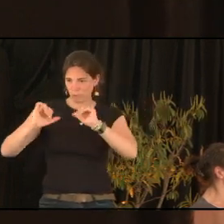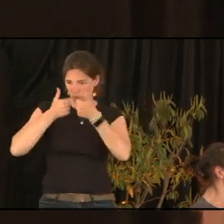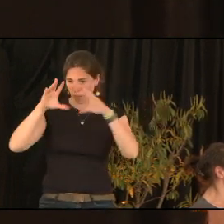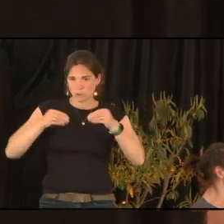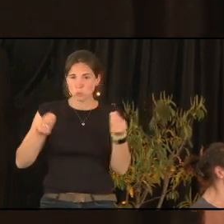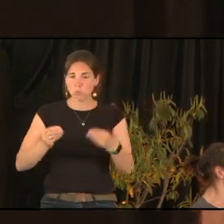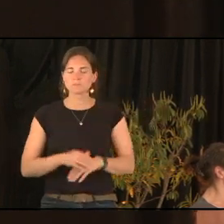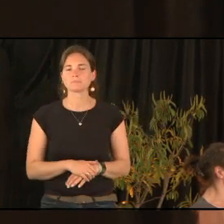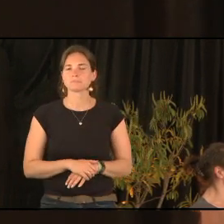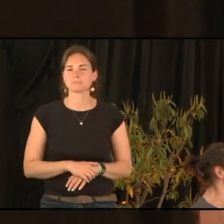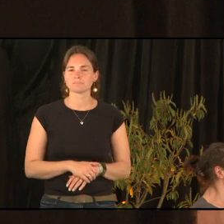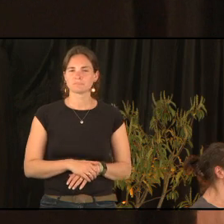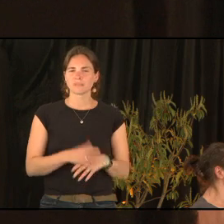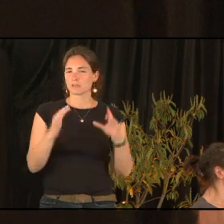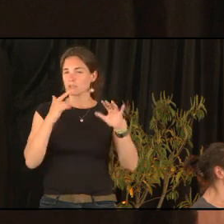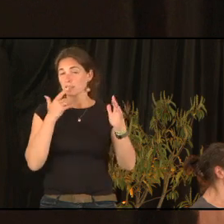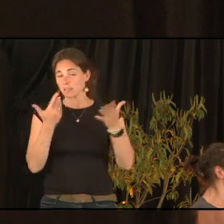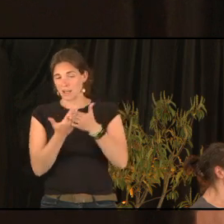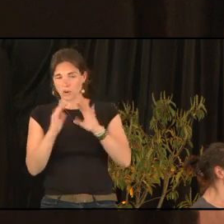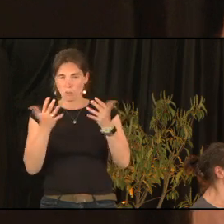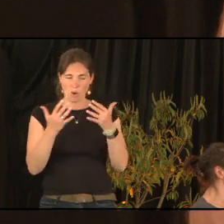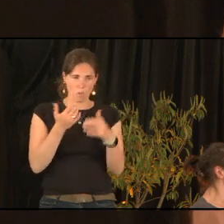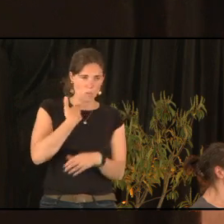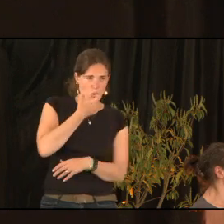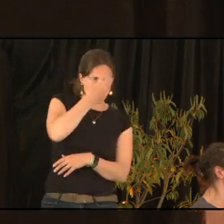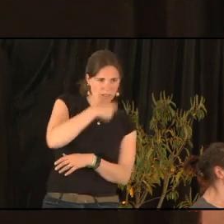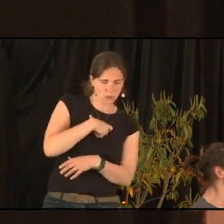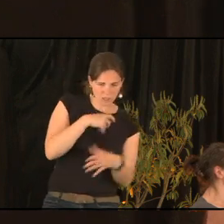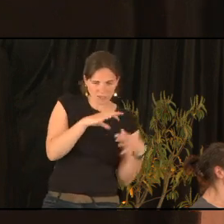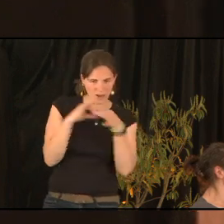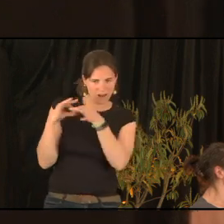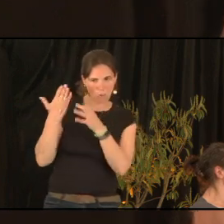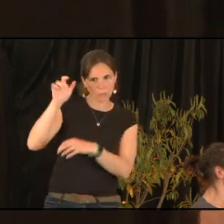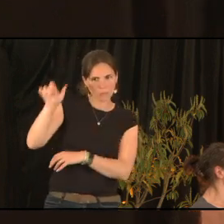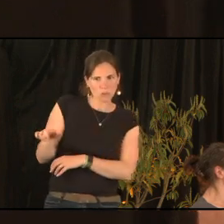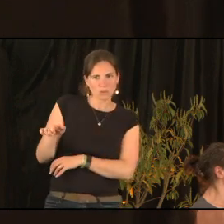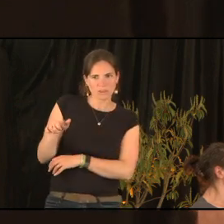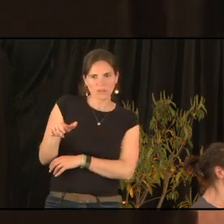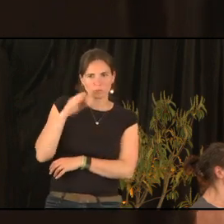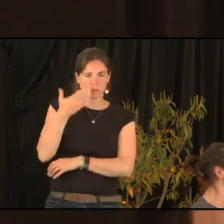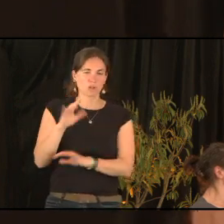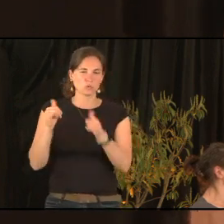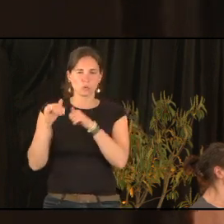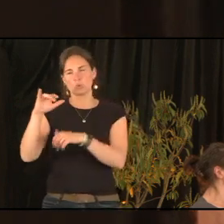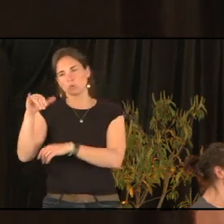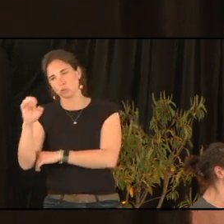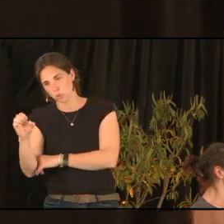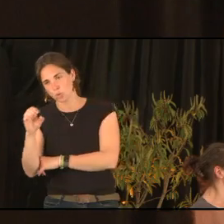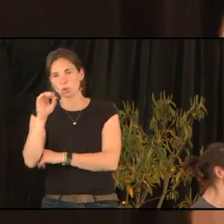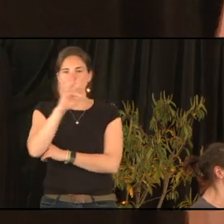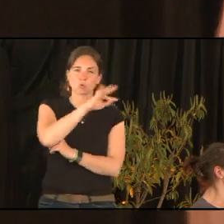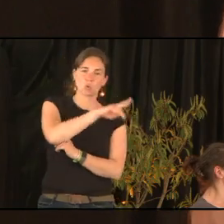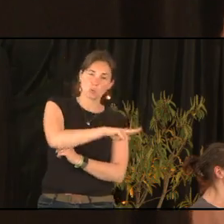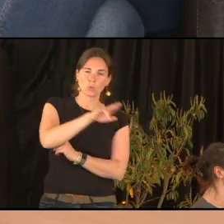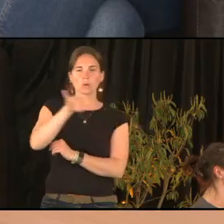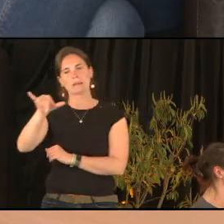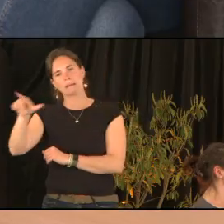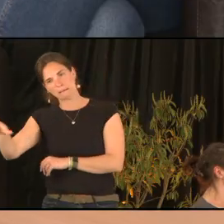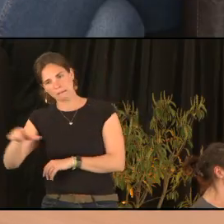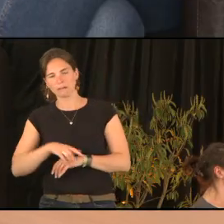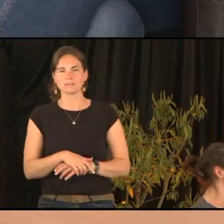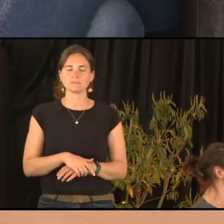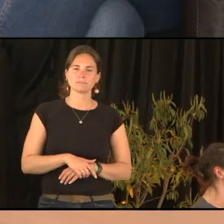percer la dureté du terrain. Et en fait, Célézé, qui est la femme d'il y a moins 15 000